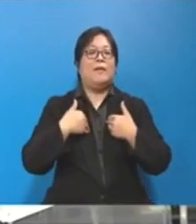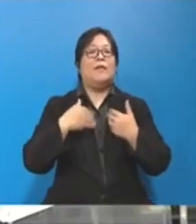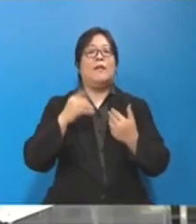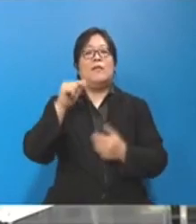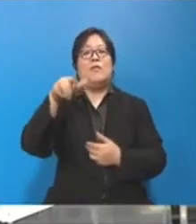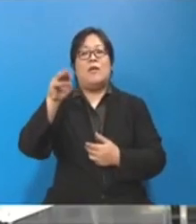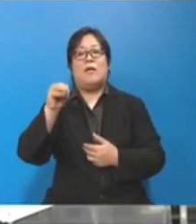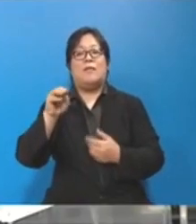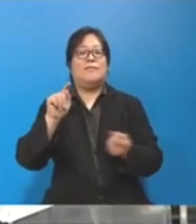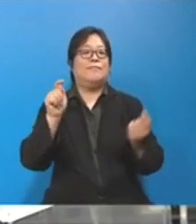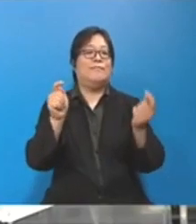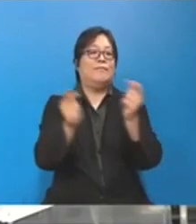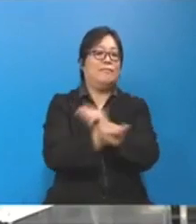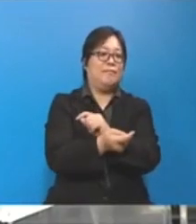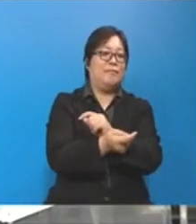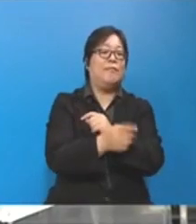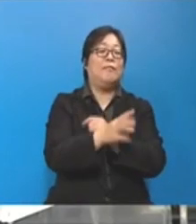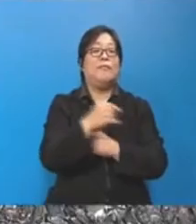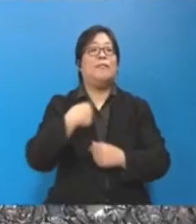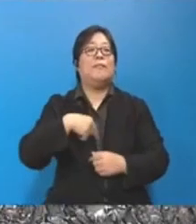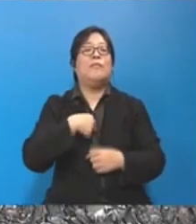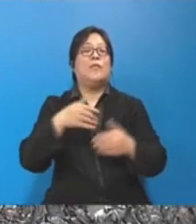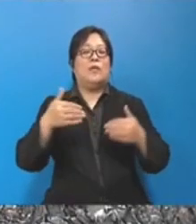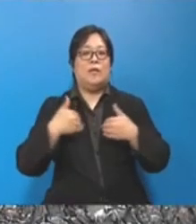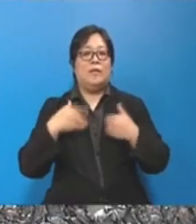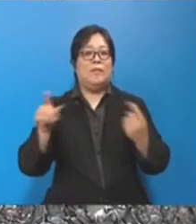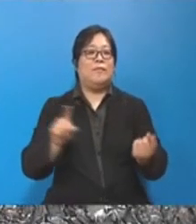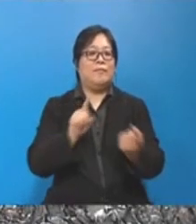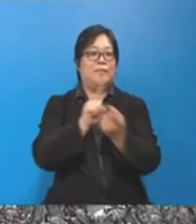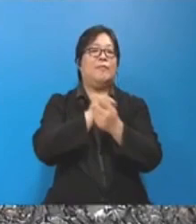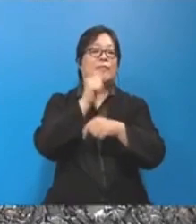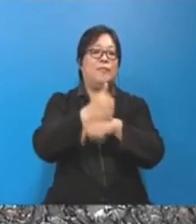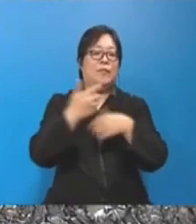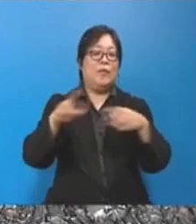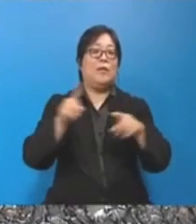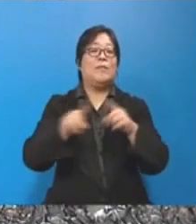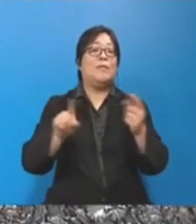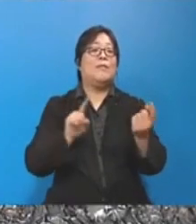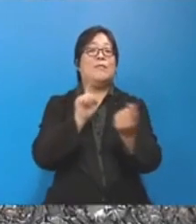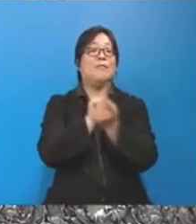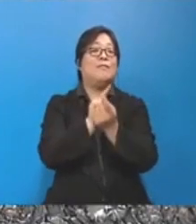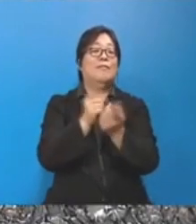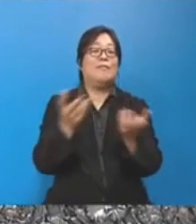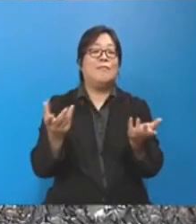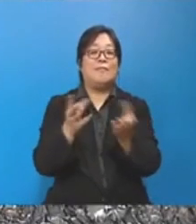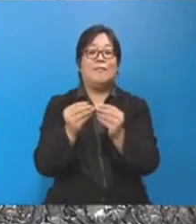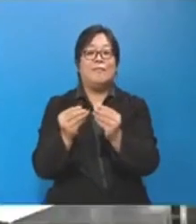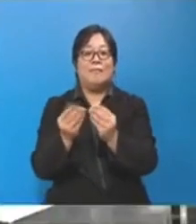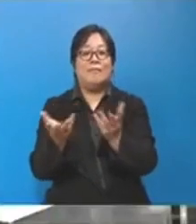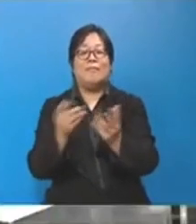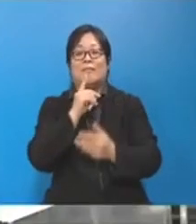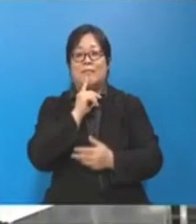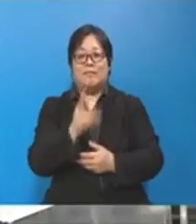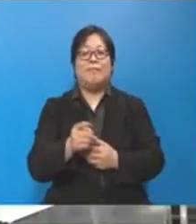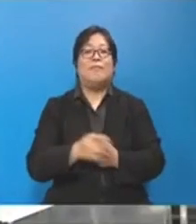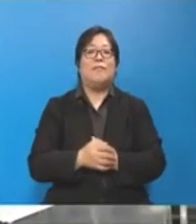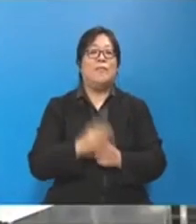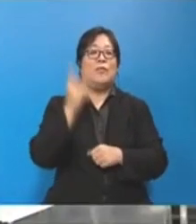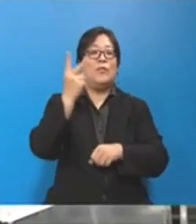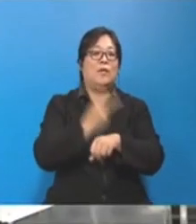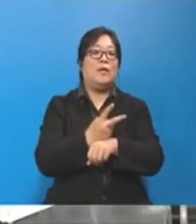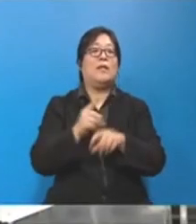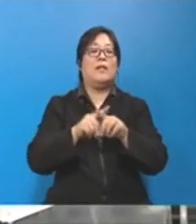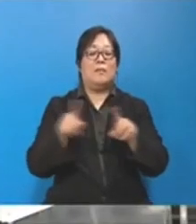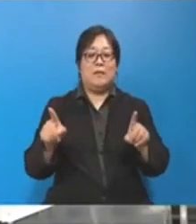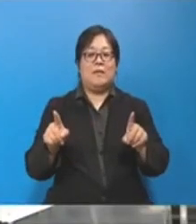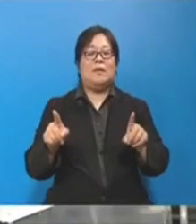jadi berlaku pertukaran dan kita dah ada pertemuan dengan mereka tapi pertemuan kita walaupun e-book